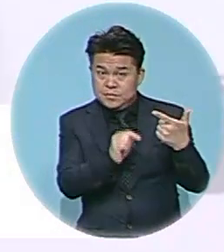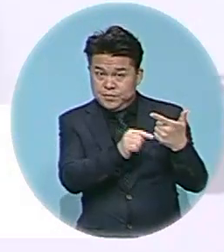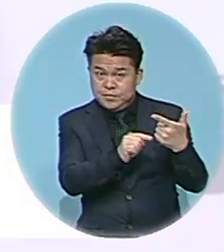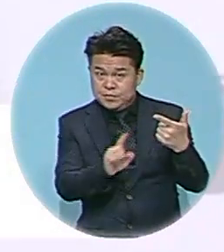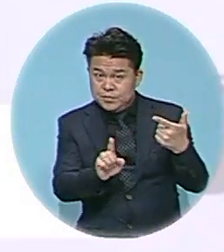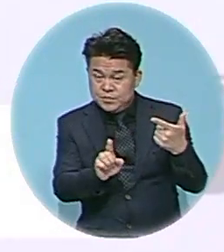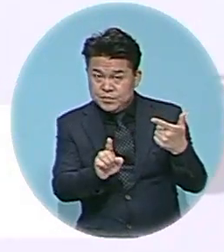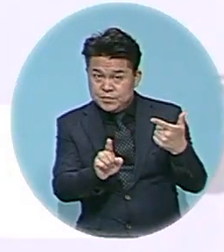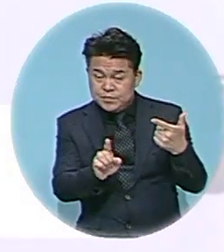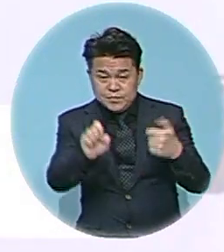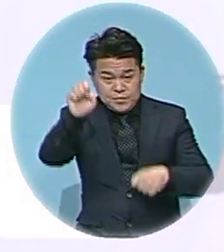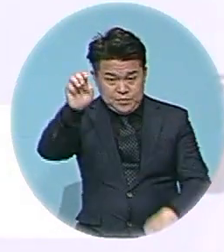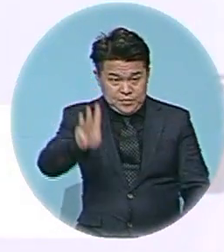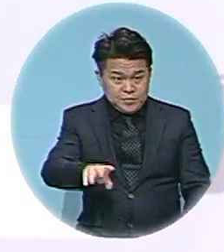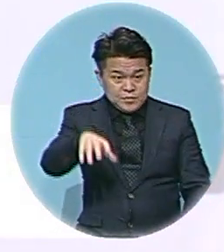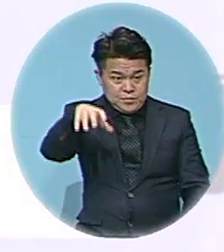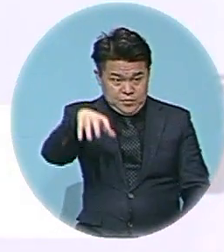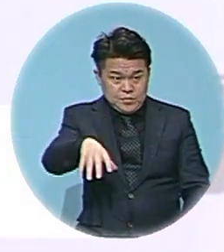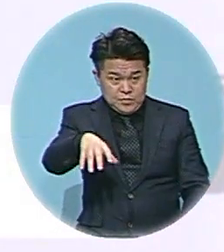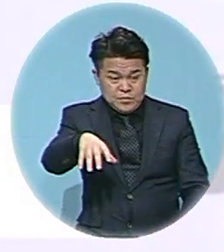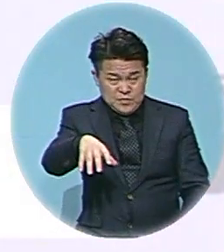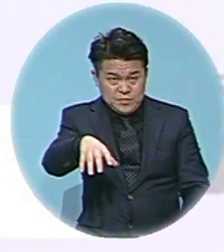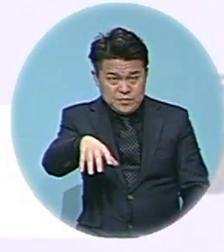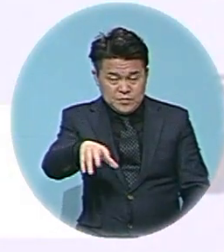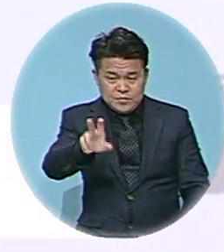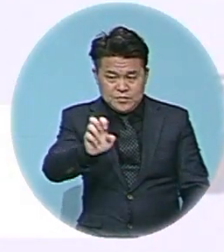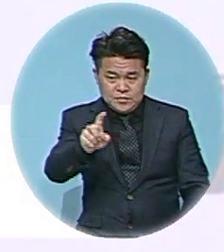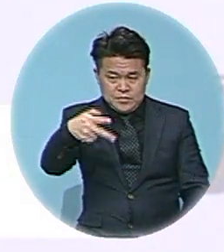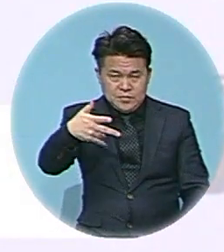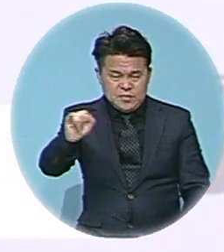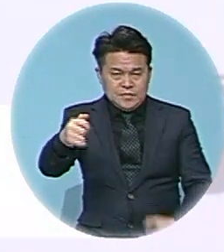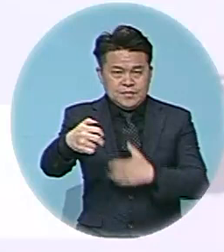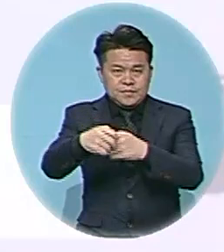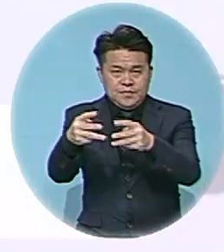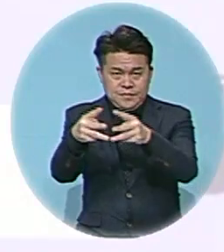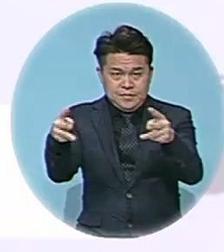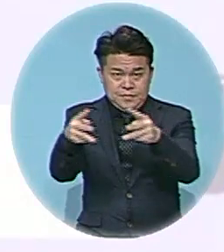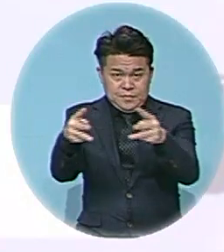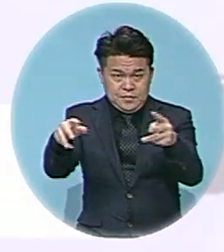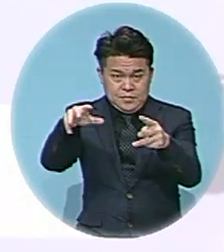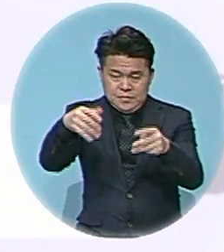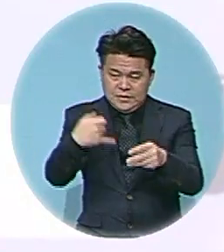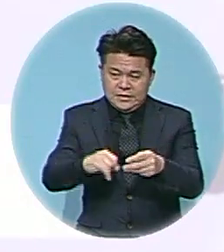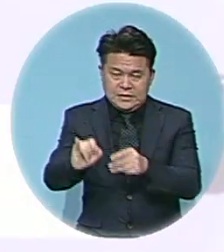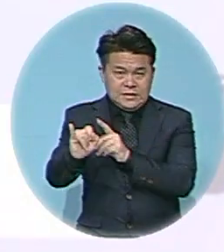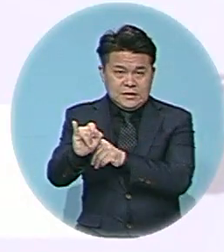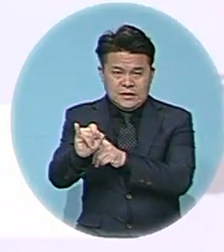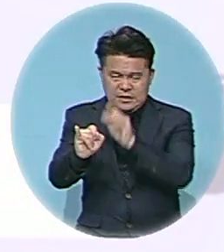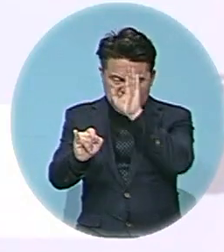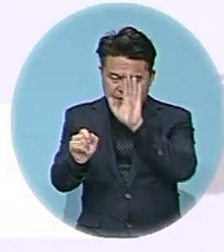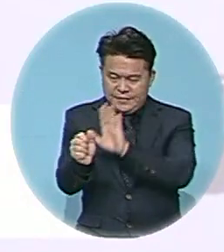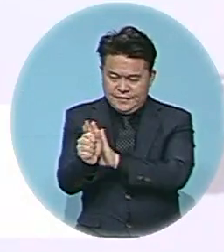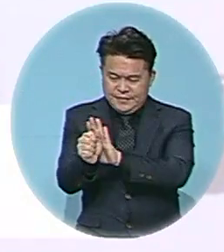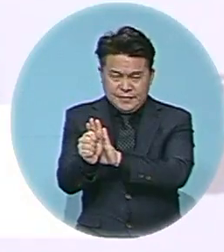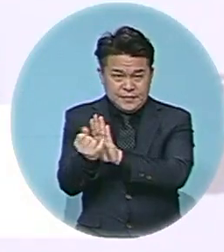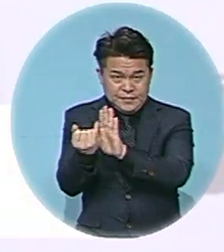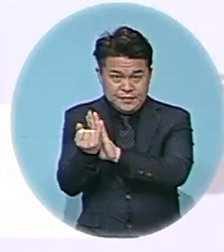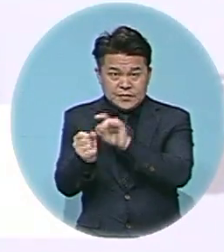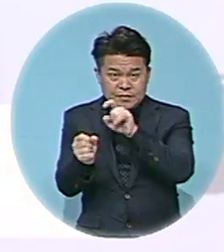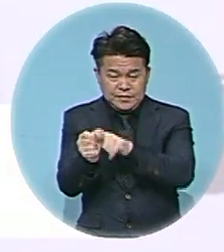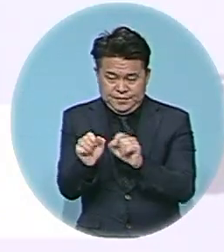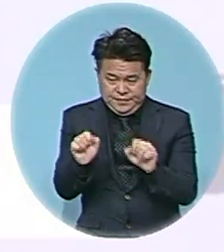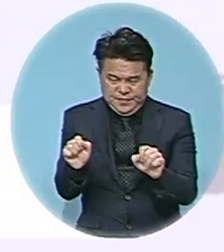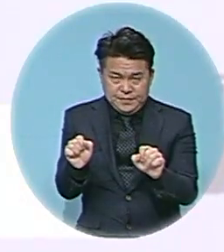확진자가 광주의 21세기 병원 3층에서 딸의 간병을 위해서 머물렀었기